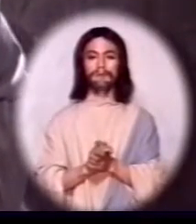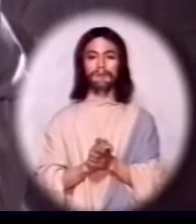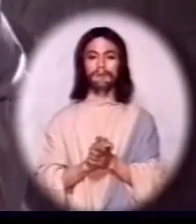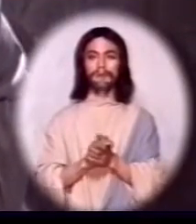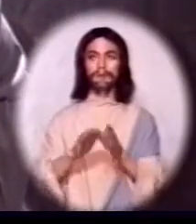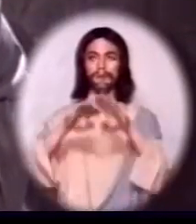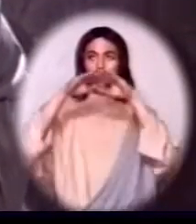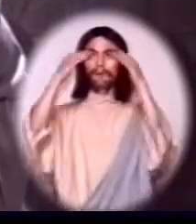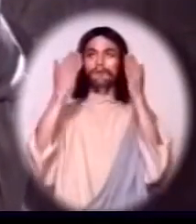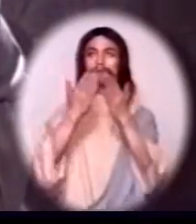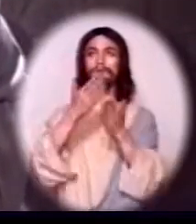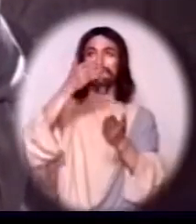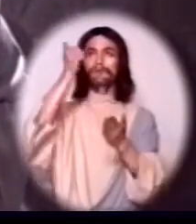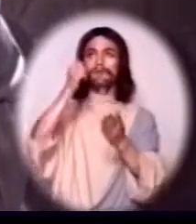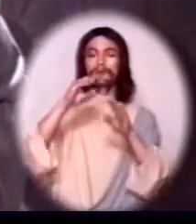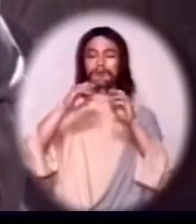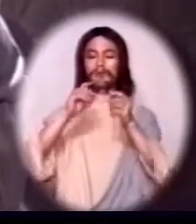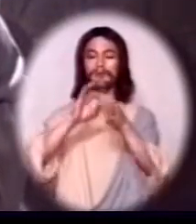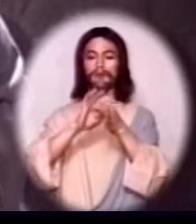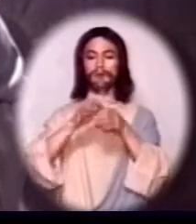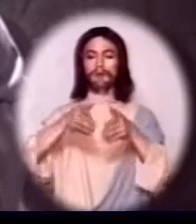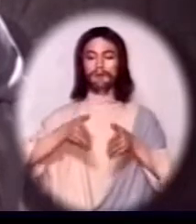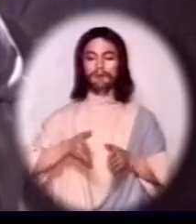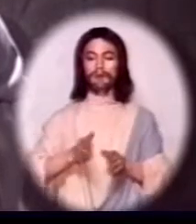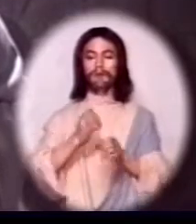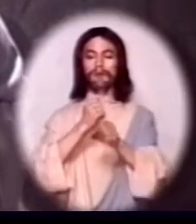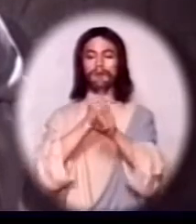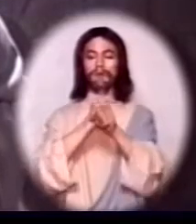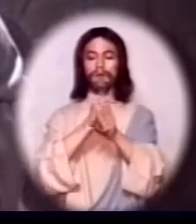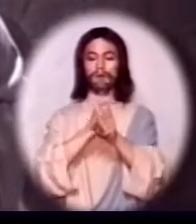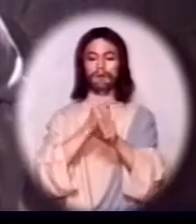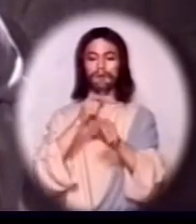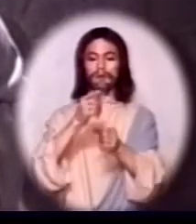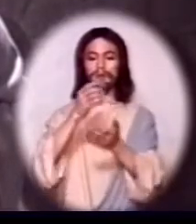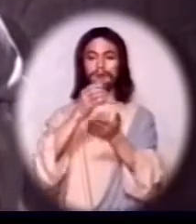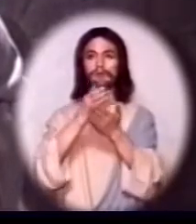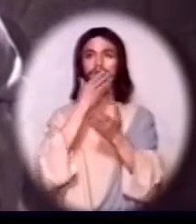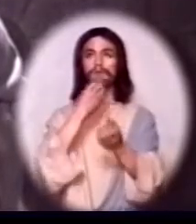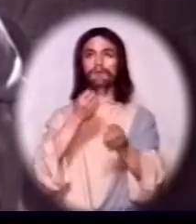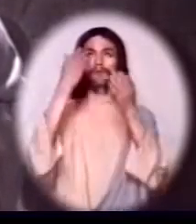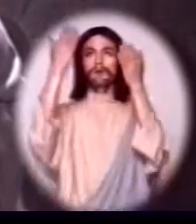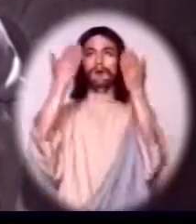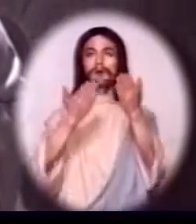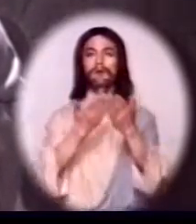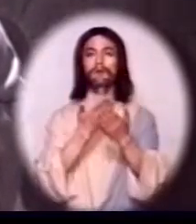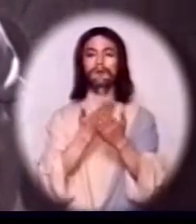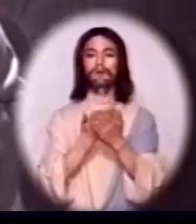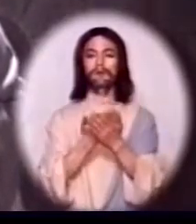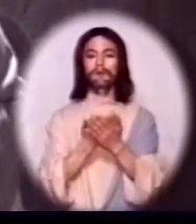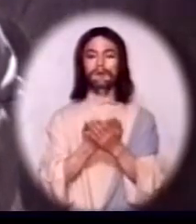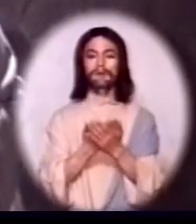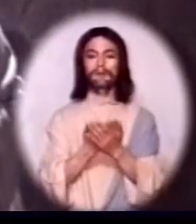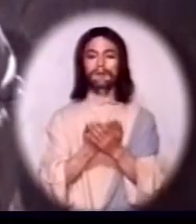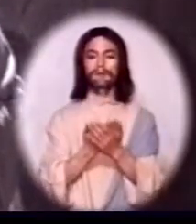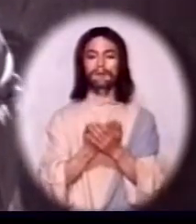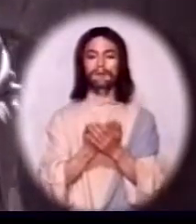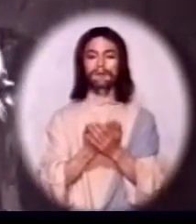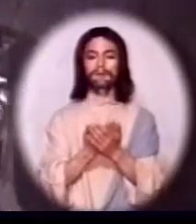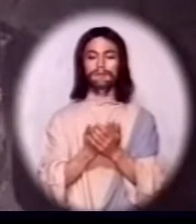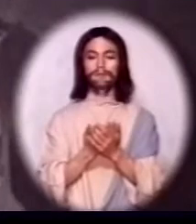만유의 주재이신 하나님, 땅의 소산인 이 잔에 축복하시옵소서.